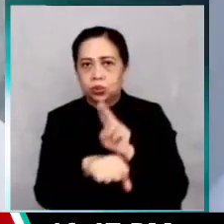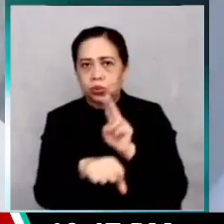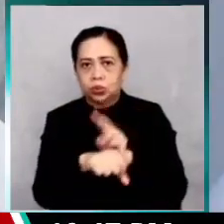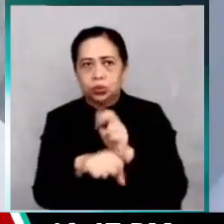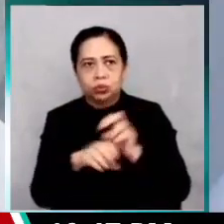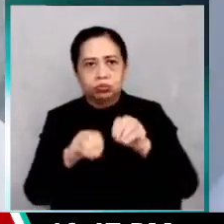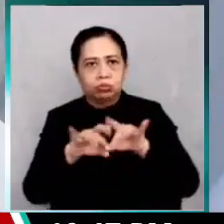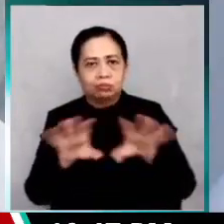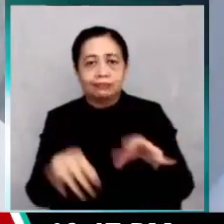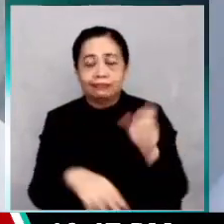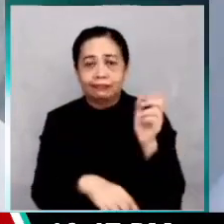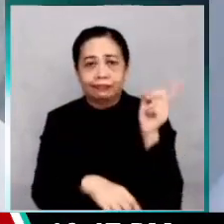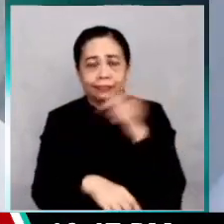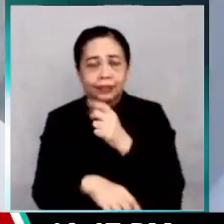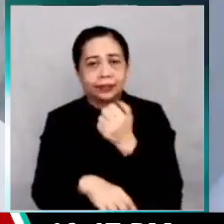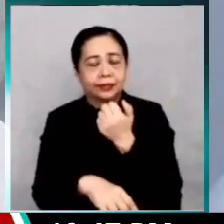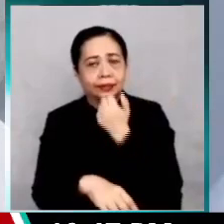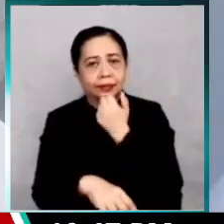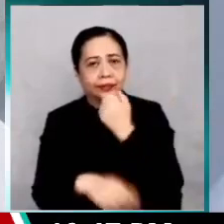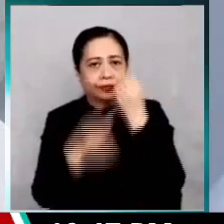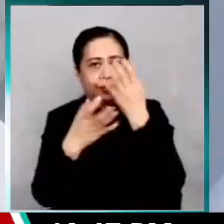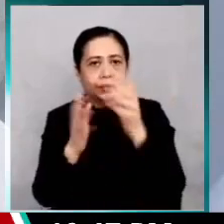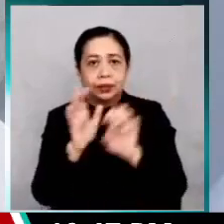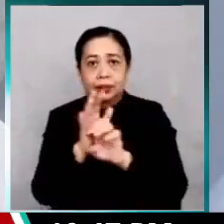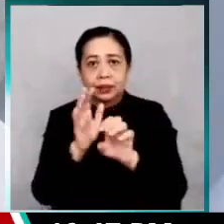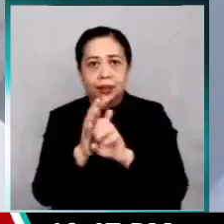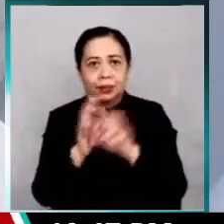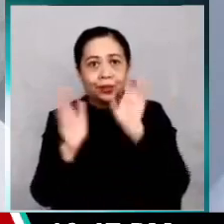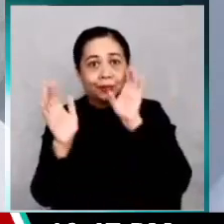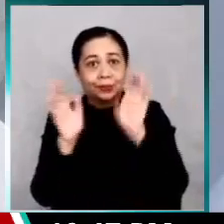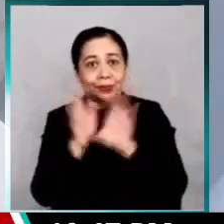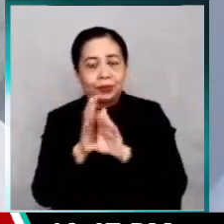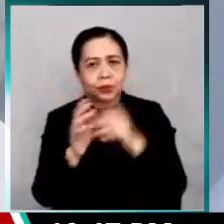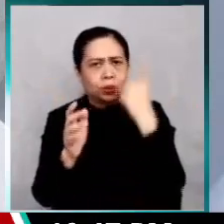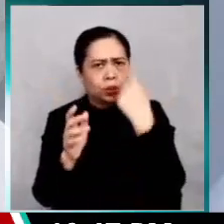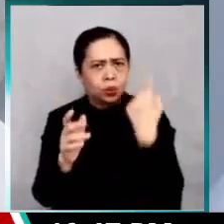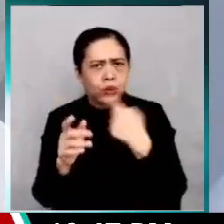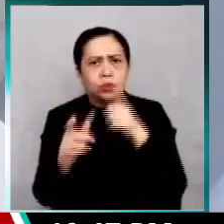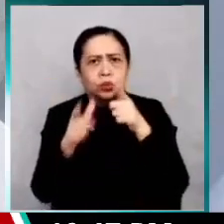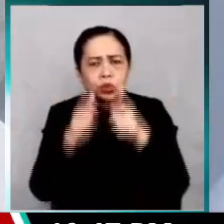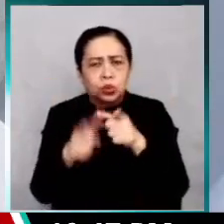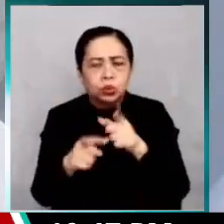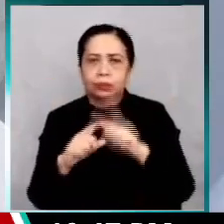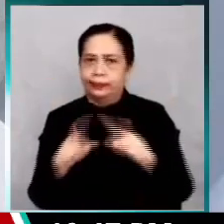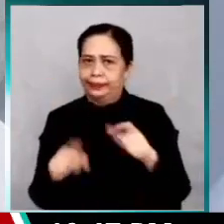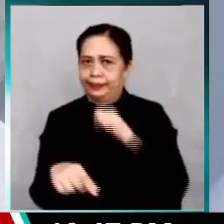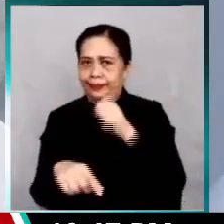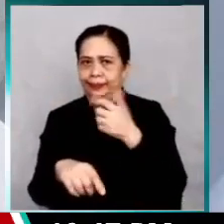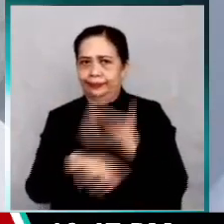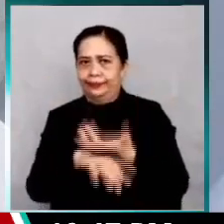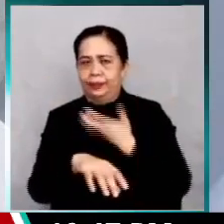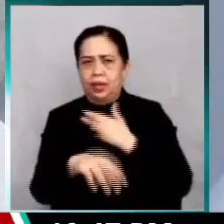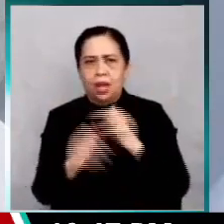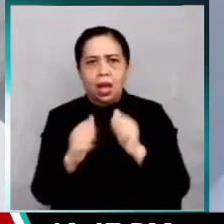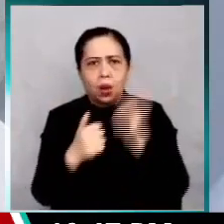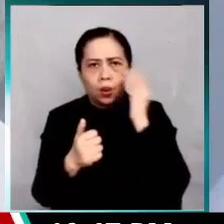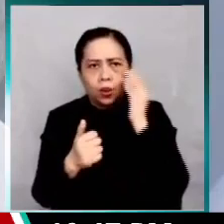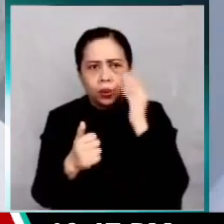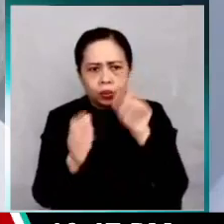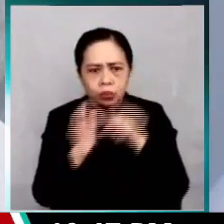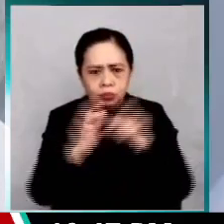maling impormasyon. Gaya na lang ng mga litratong mukhang totoo pero hindi pala. Paano nga ba makikilatis